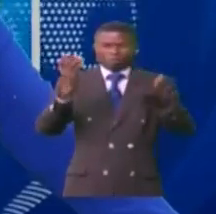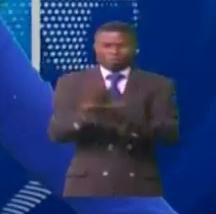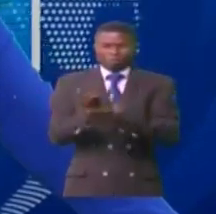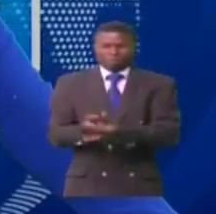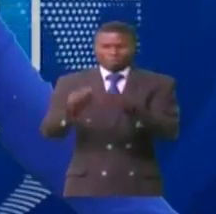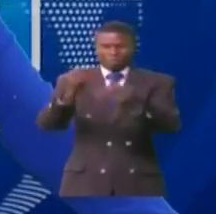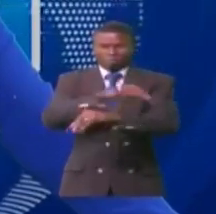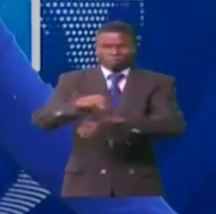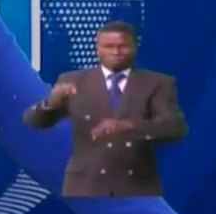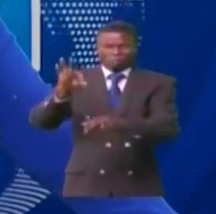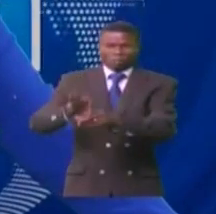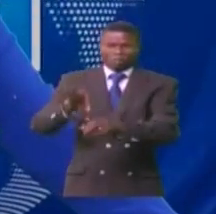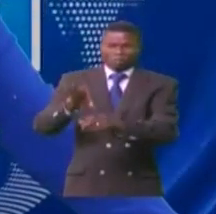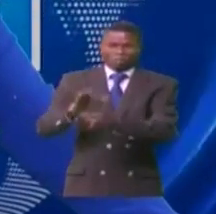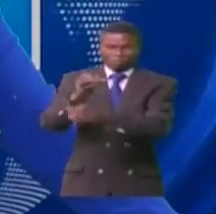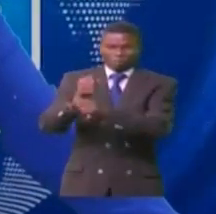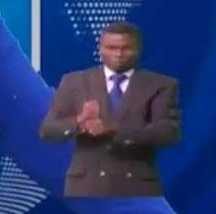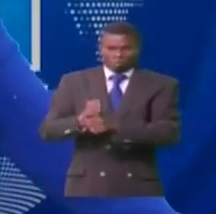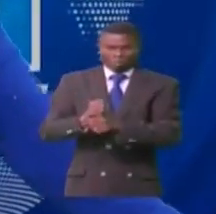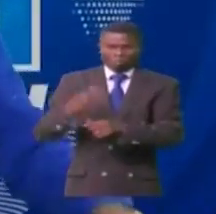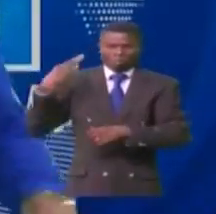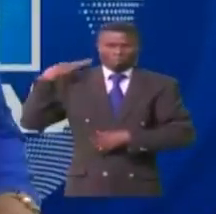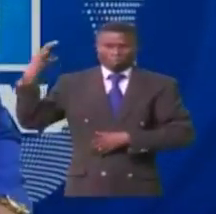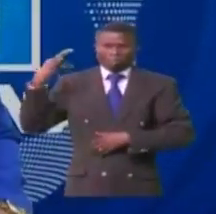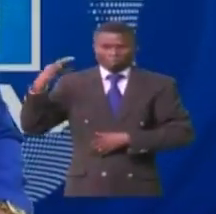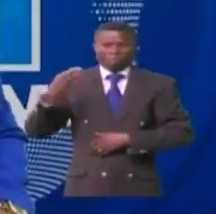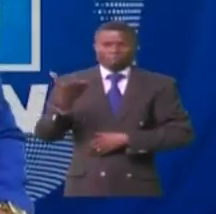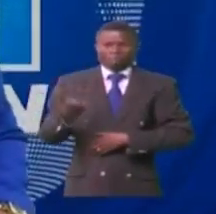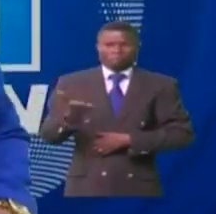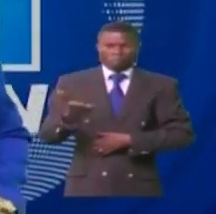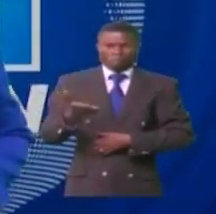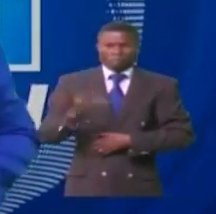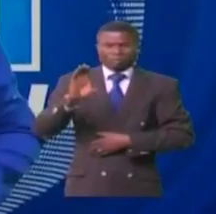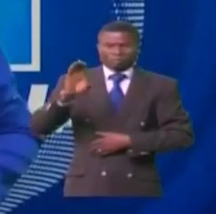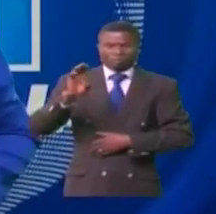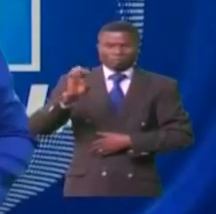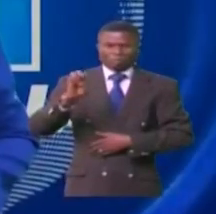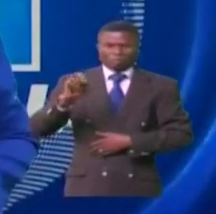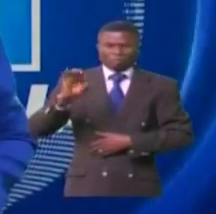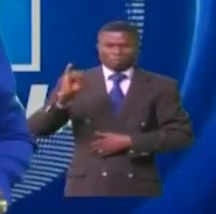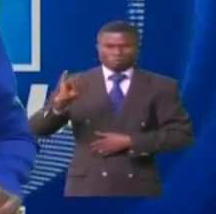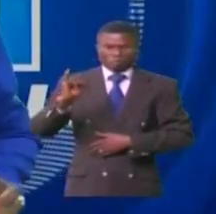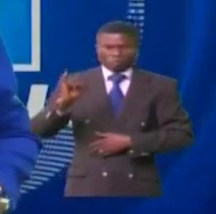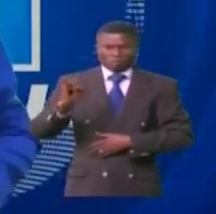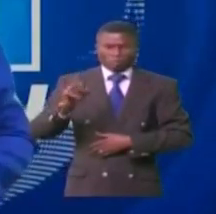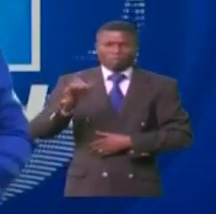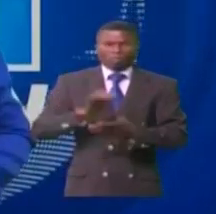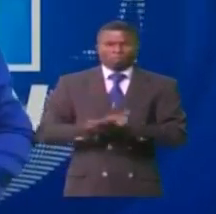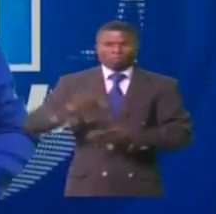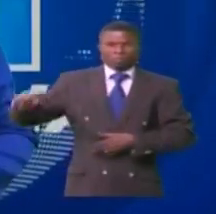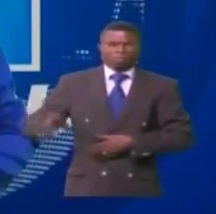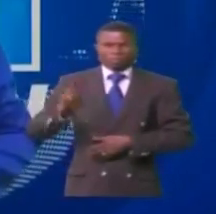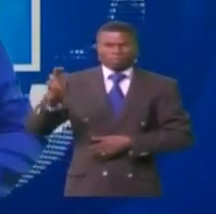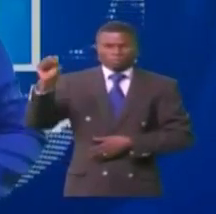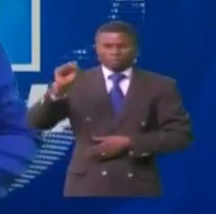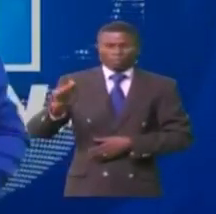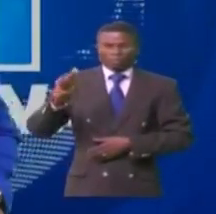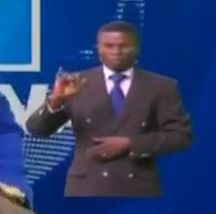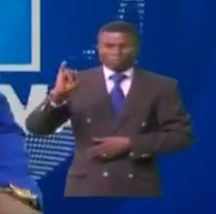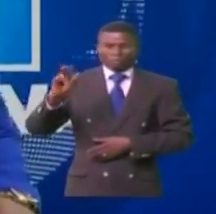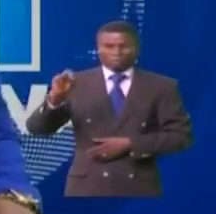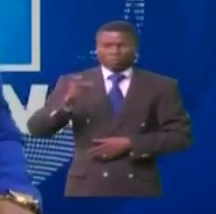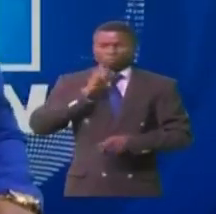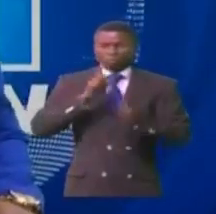au bureau de réception et traitement des candidatures de la CENI. Juste après, Denis Mukwege s'est entretenu avec Denis